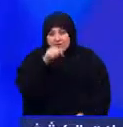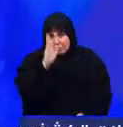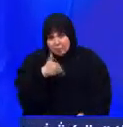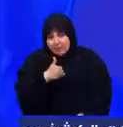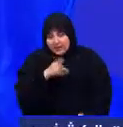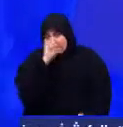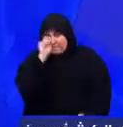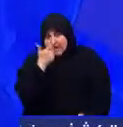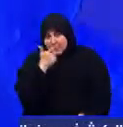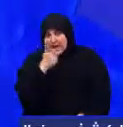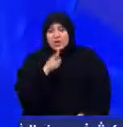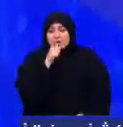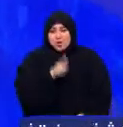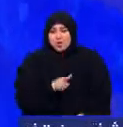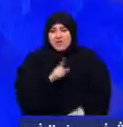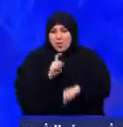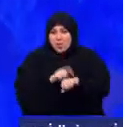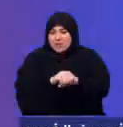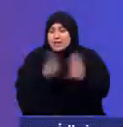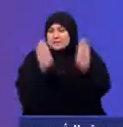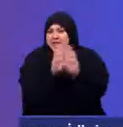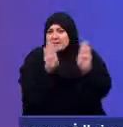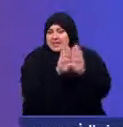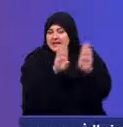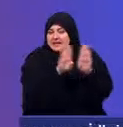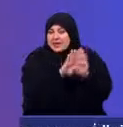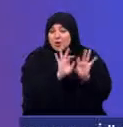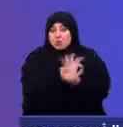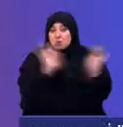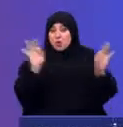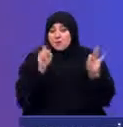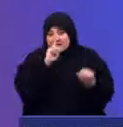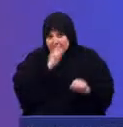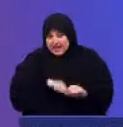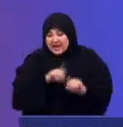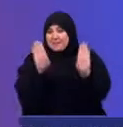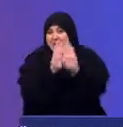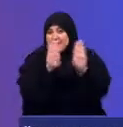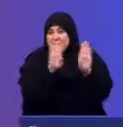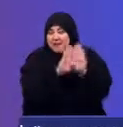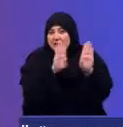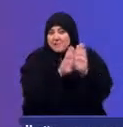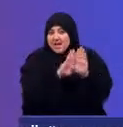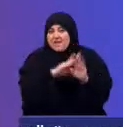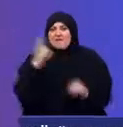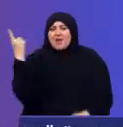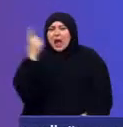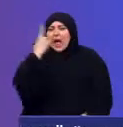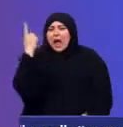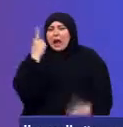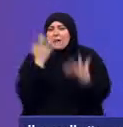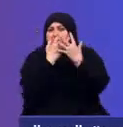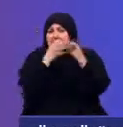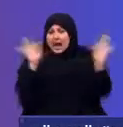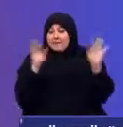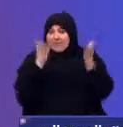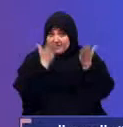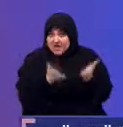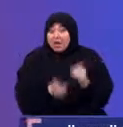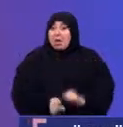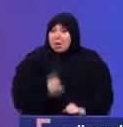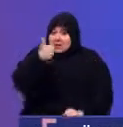مثلا أيضا دكتور تكلم عن الفترة الأولى من الإغلاق كانت هناك فرصة لو إحنا أغلقنا مثل ما قلت في البداية بالبداية بشكل عام. نعم.